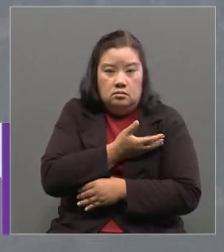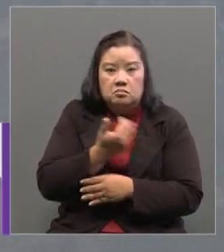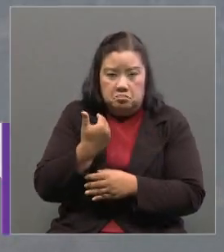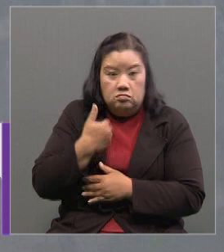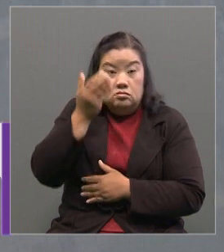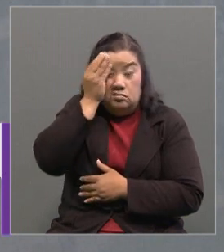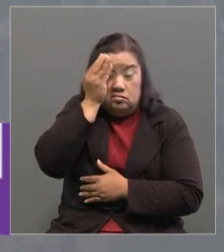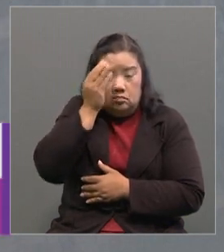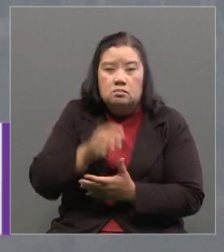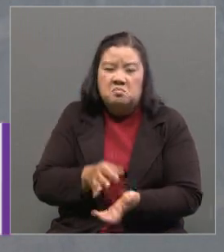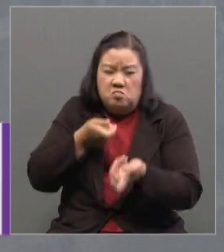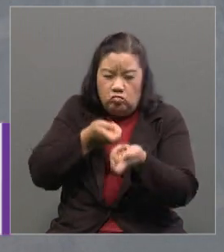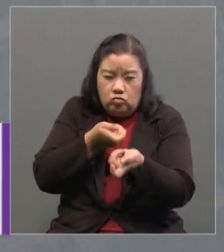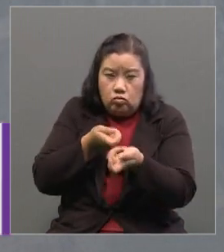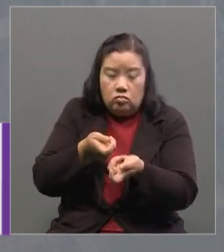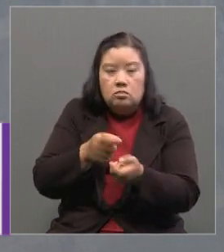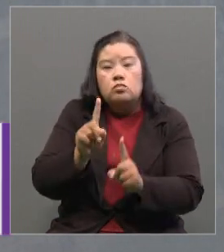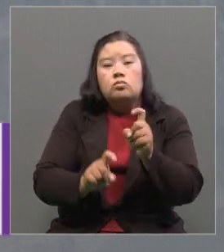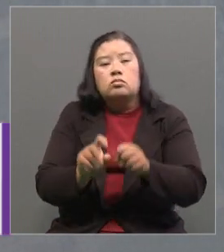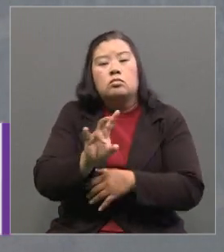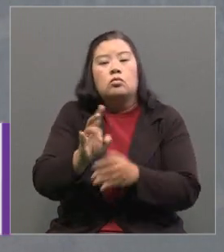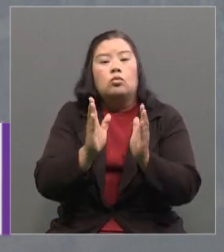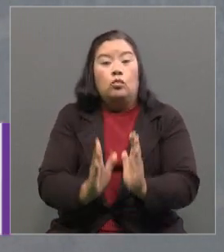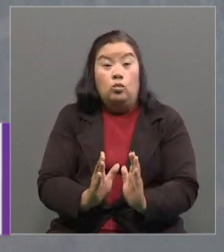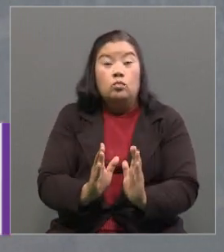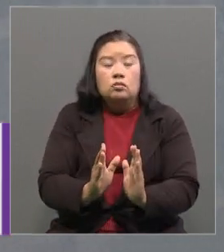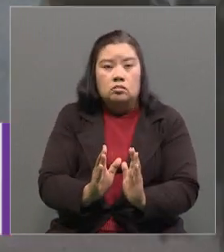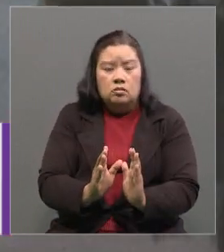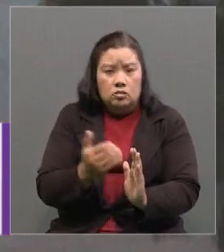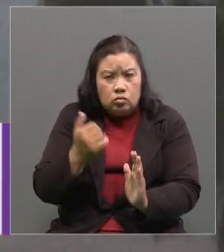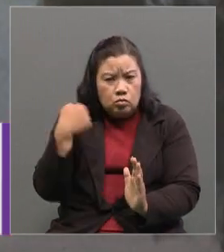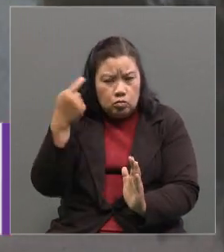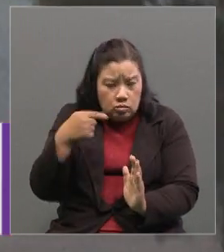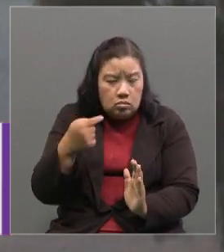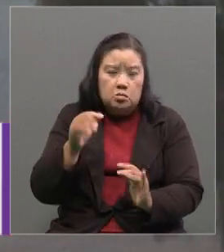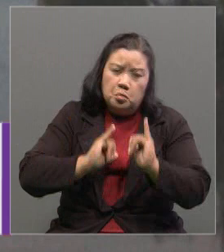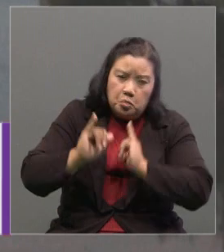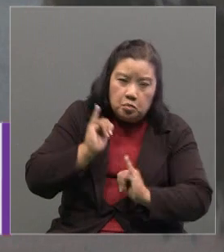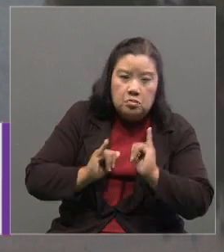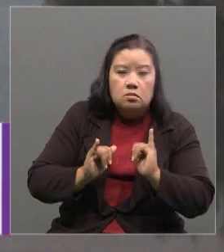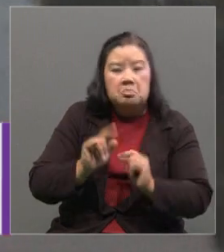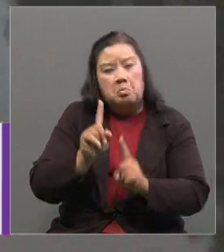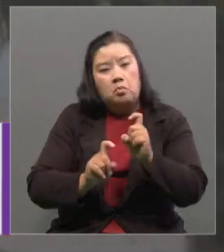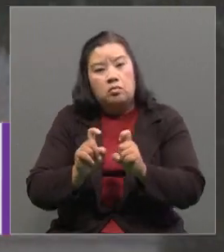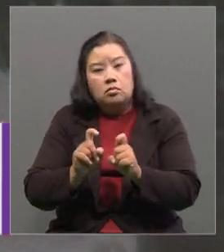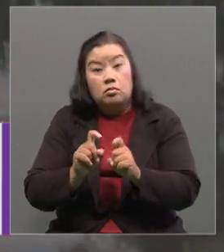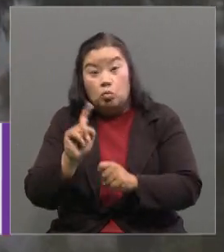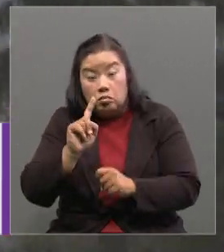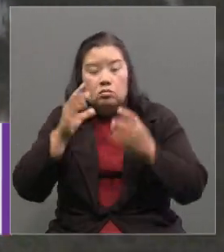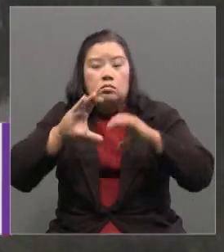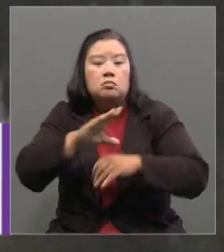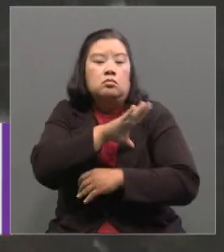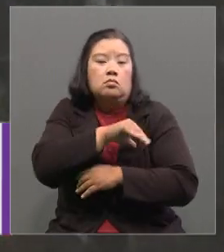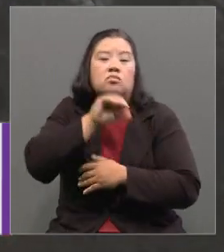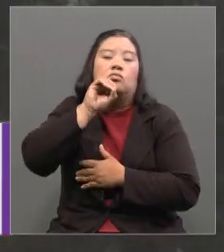ครั้งทำให้มีผู้เสียชีวิตถึง 700คนในวันเดียวส่วนใหญ่เป็นสตรีและเด็กอันนี้คือรายงานจากทางการปาเลสไตน์นะ